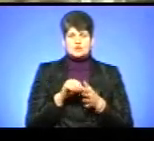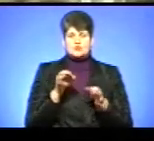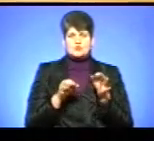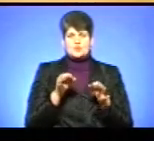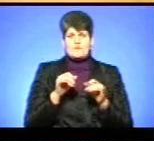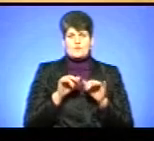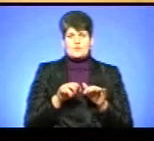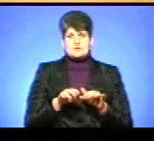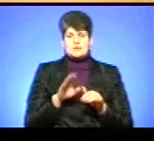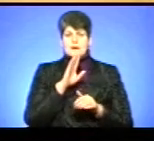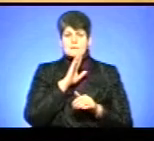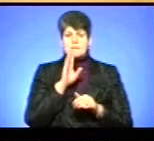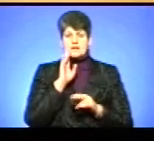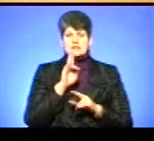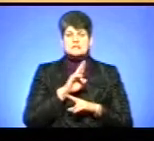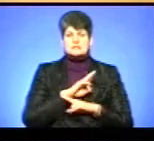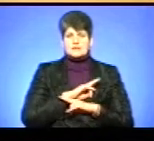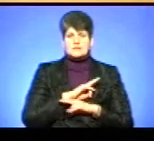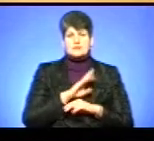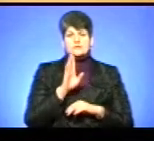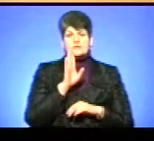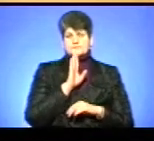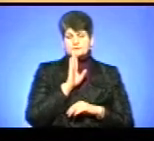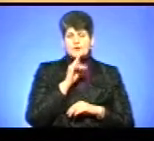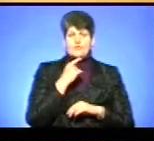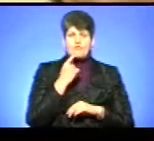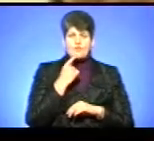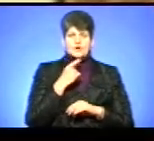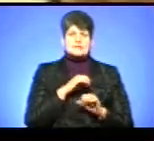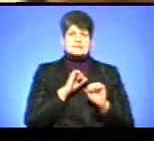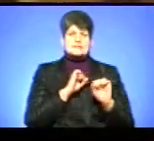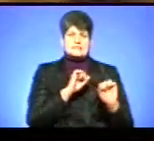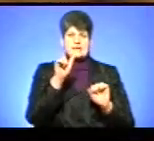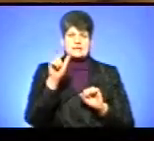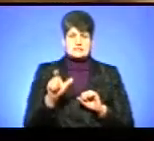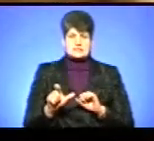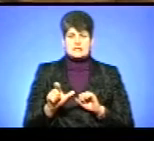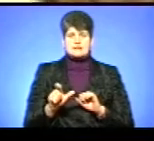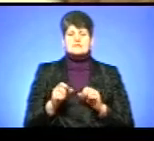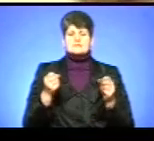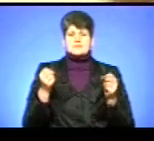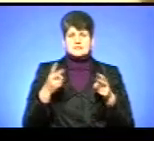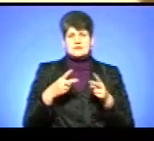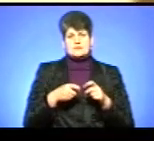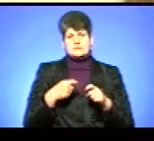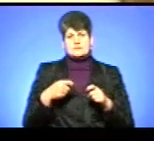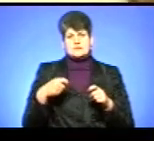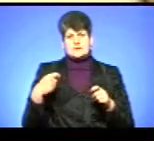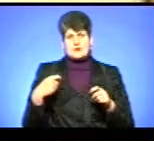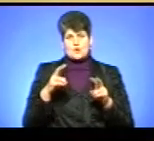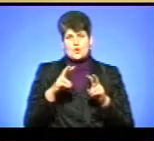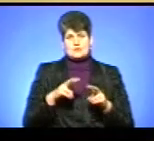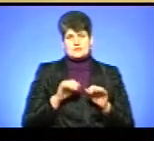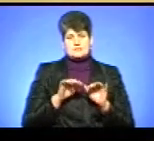процесу. Мати загиблої Євгенії Курдупель каже, захисник одного з обвинувачених зумисно затягує розгляд